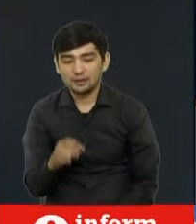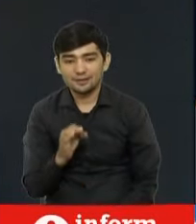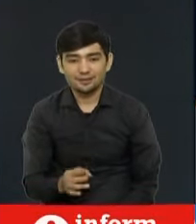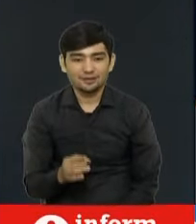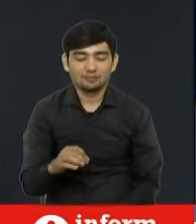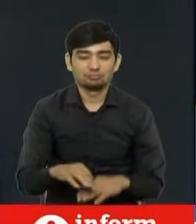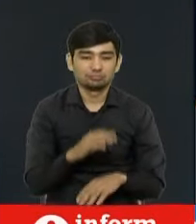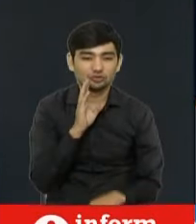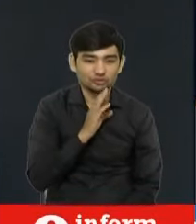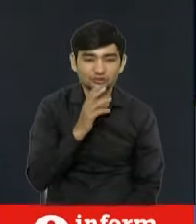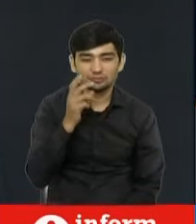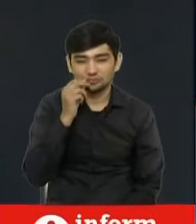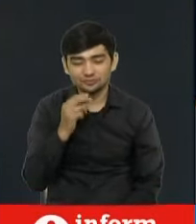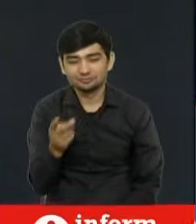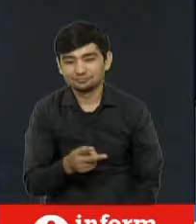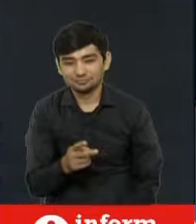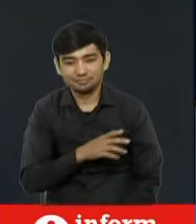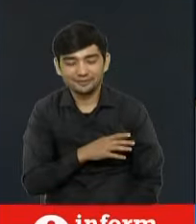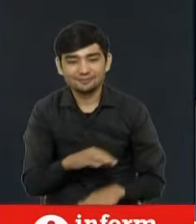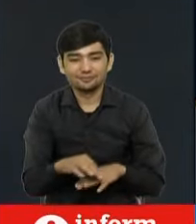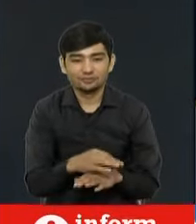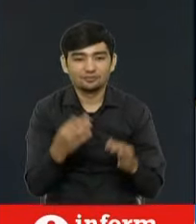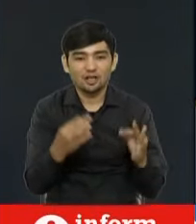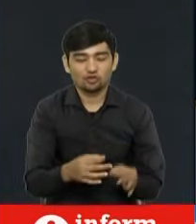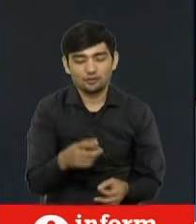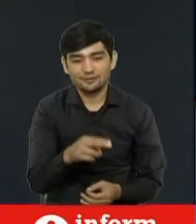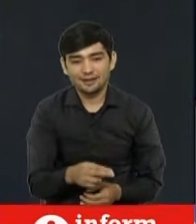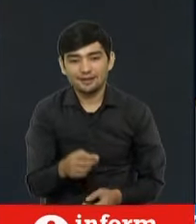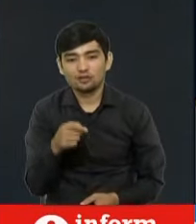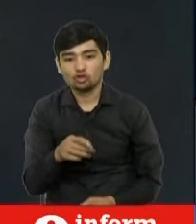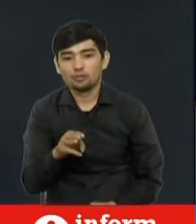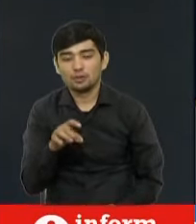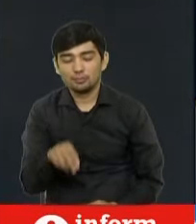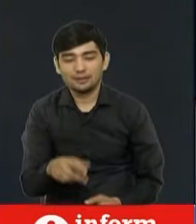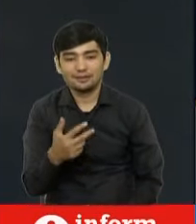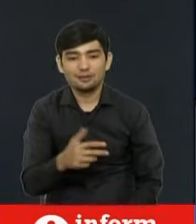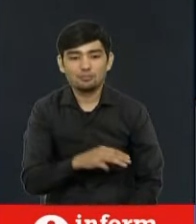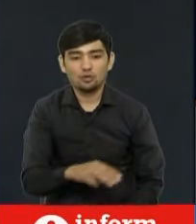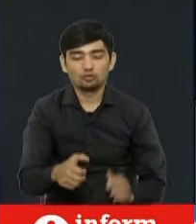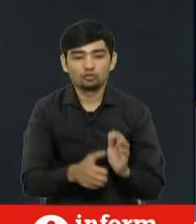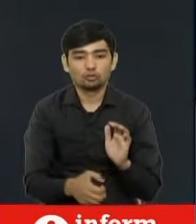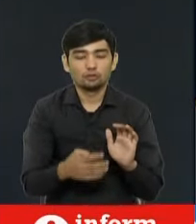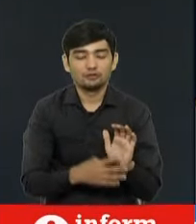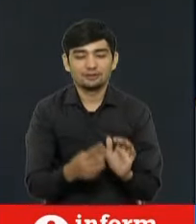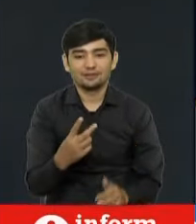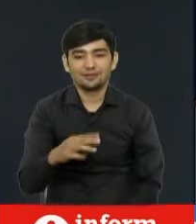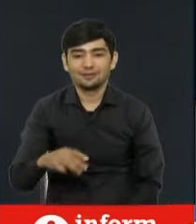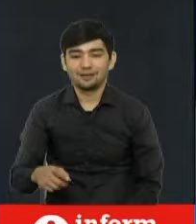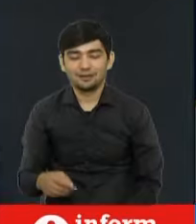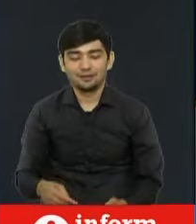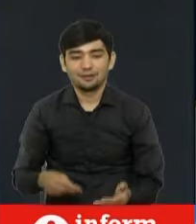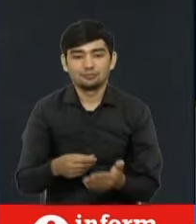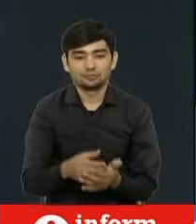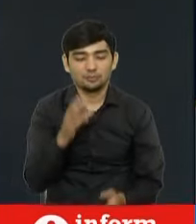зайыптыларға бір-бірінің рұқсатын қажет ететін қарыз соммасы 1000 айлық есептік көрсеткіш, яғни 3 миллион 692 мың теңге көлемінде